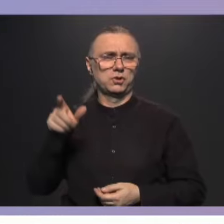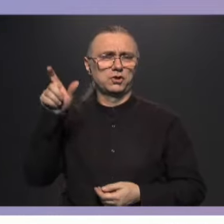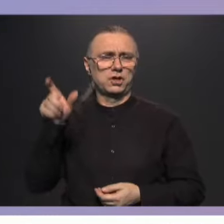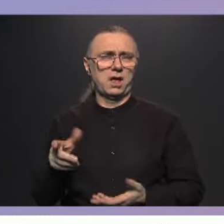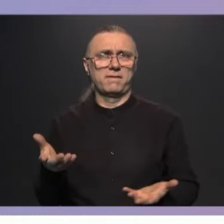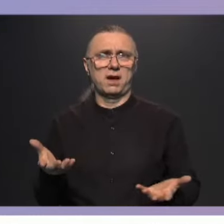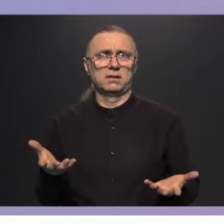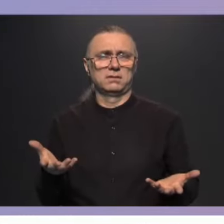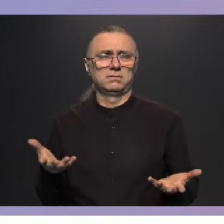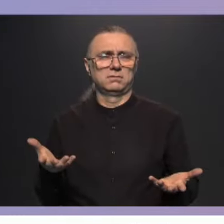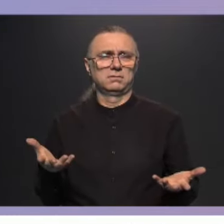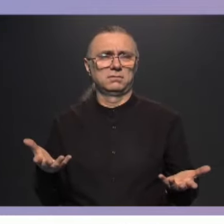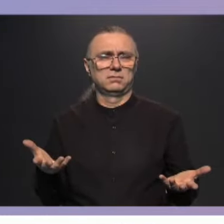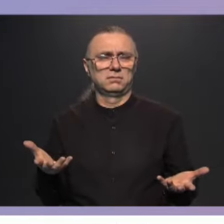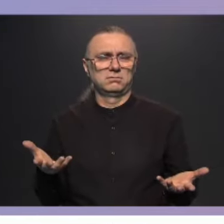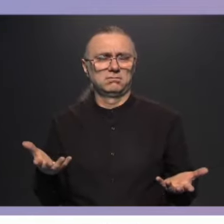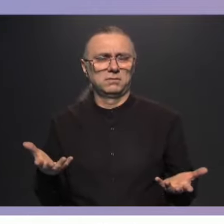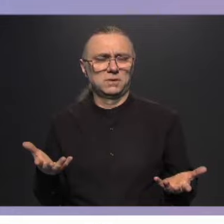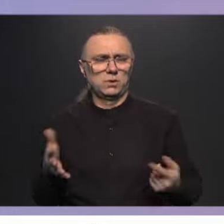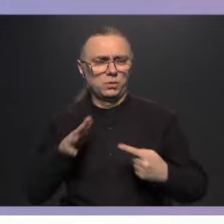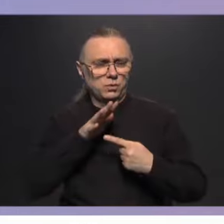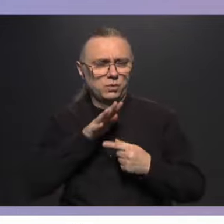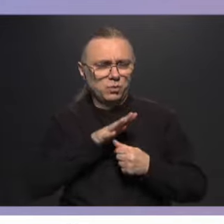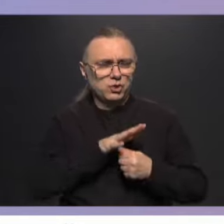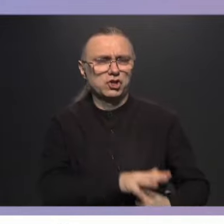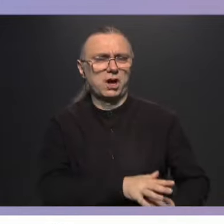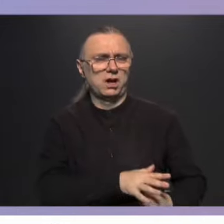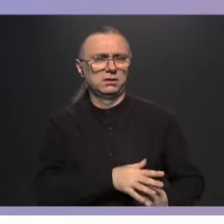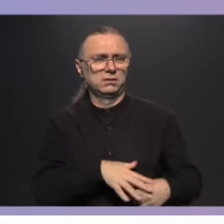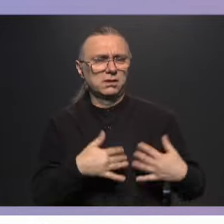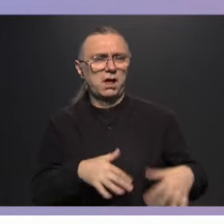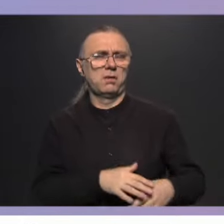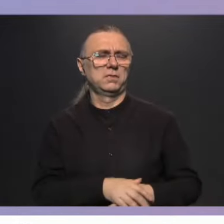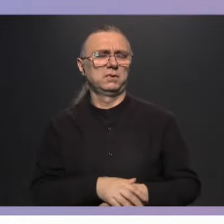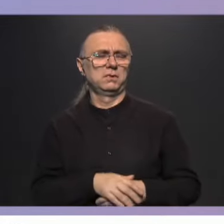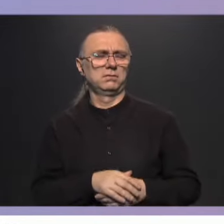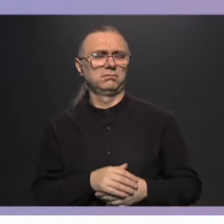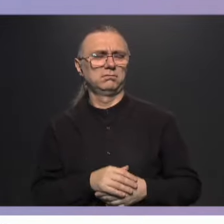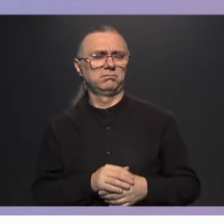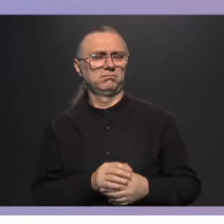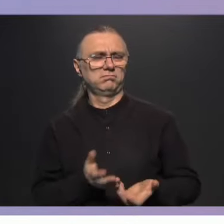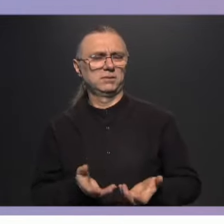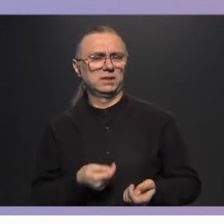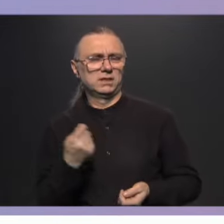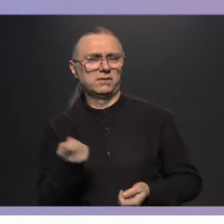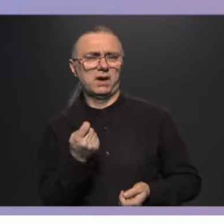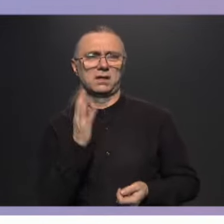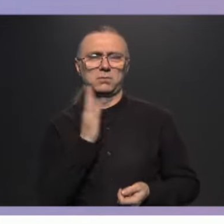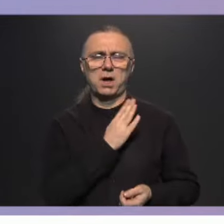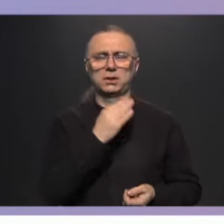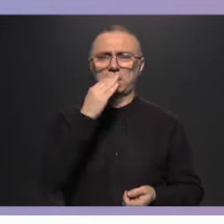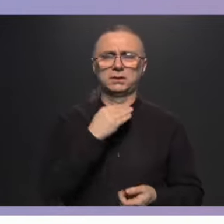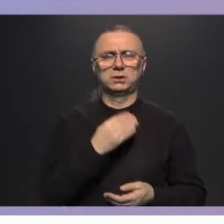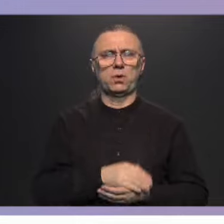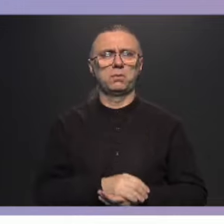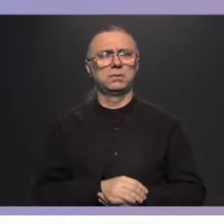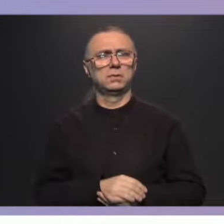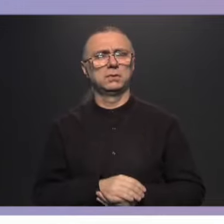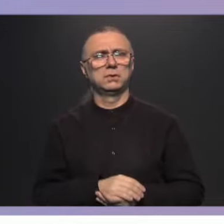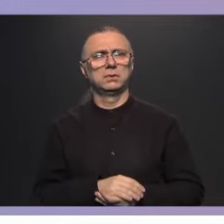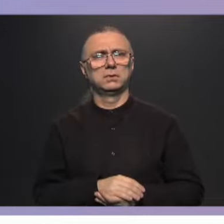как уничижение слабых, доминирование над матерью, над отцом, издевательство может быть. Это просто за кадром